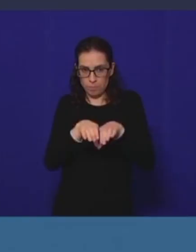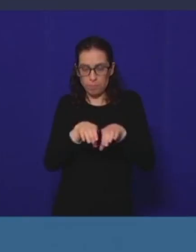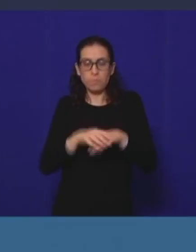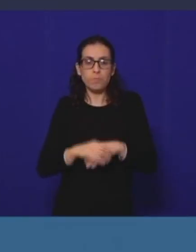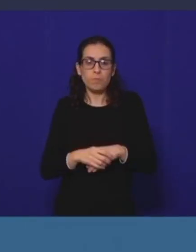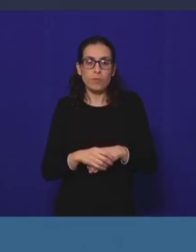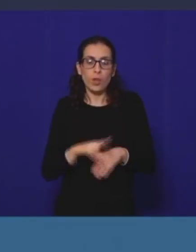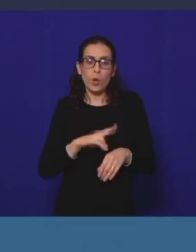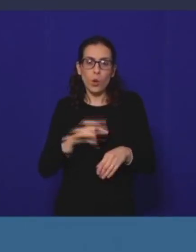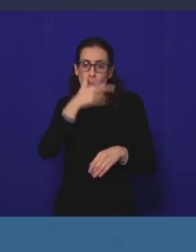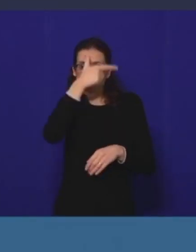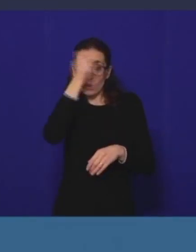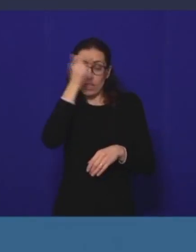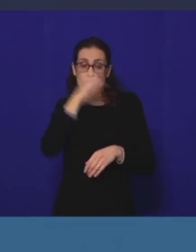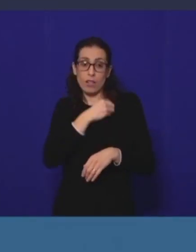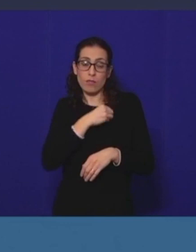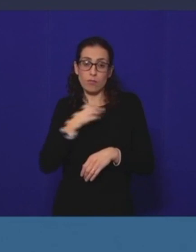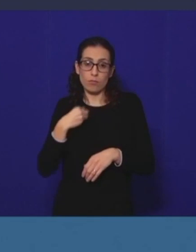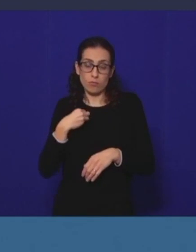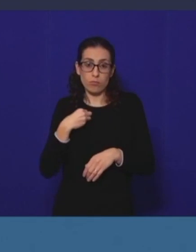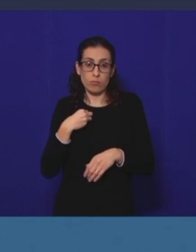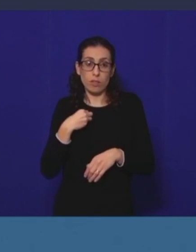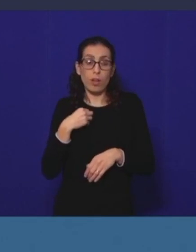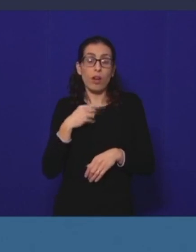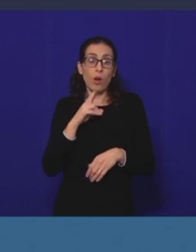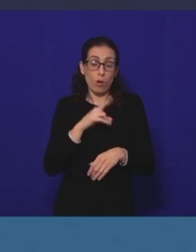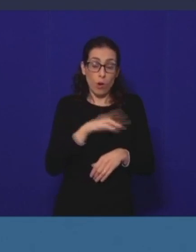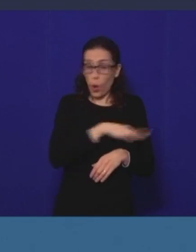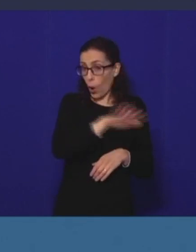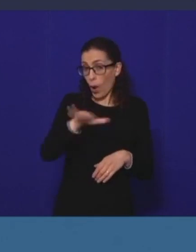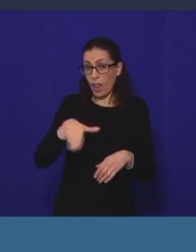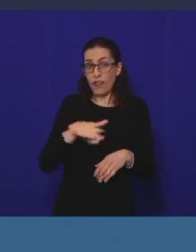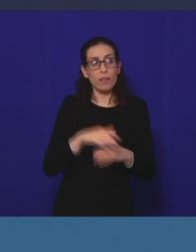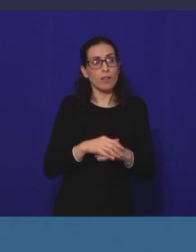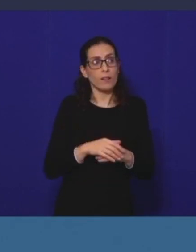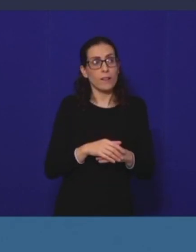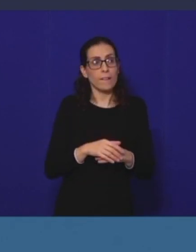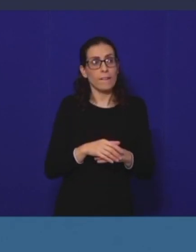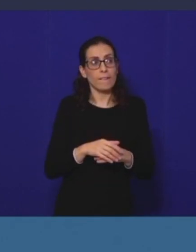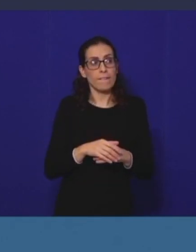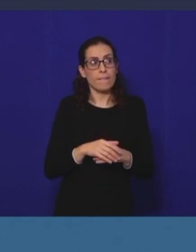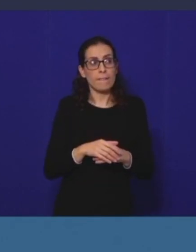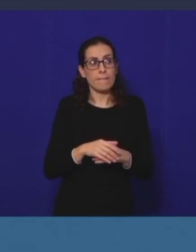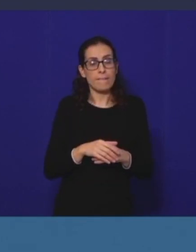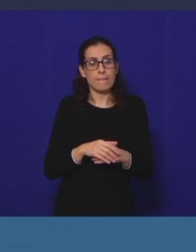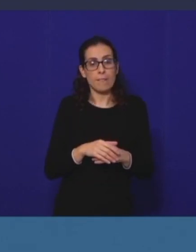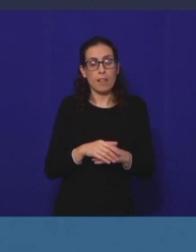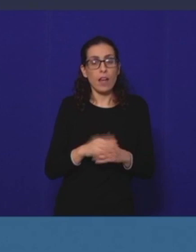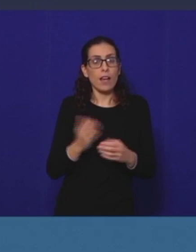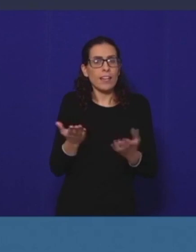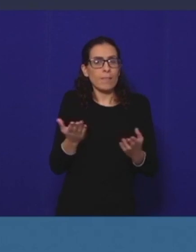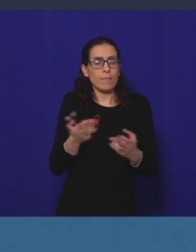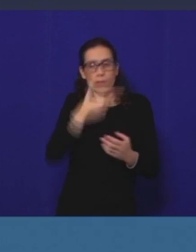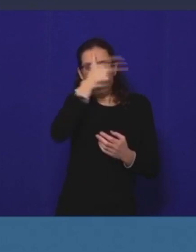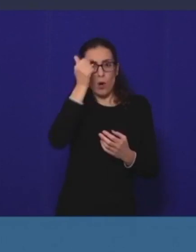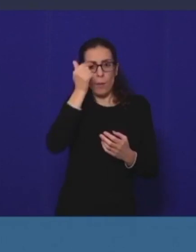-swaping center stana kollak jamu mankluz dakta materdej Il-nis u jiju swab jadi tru a drive-thru Għi